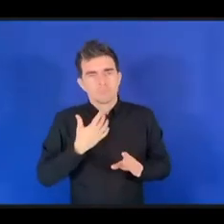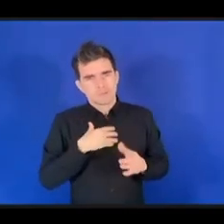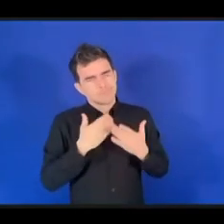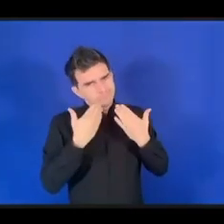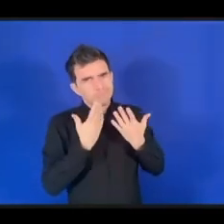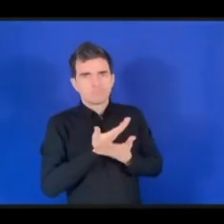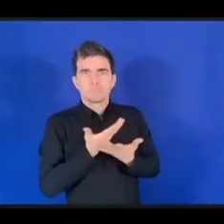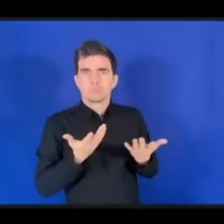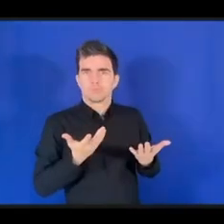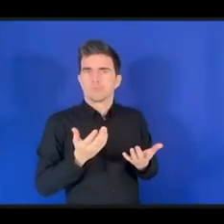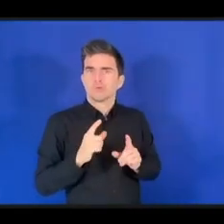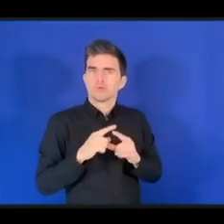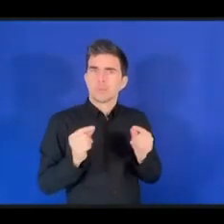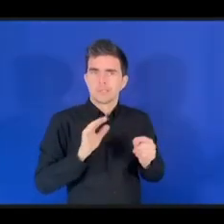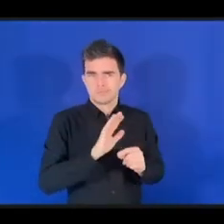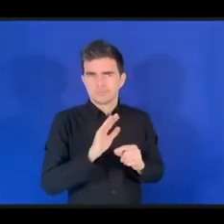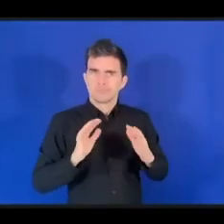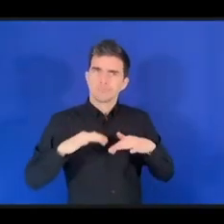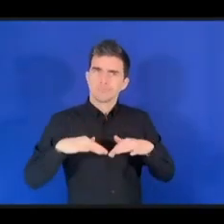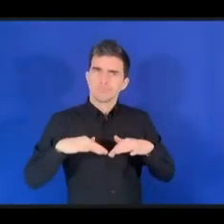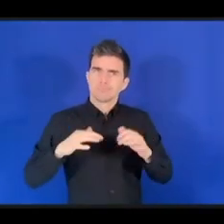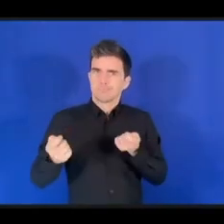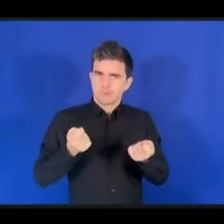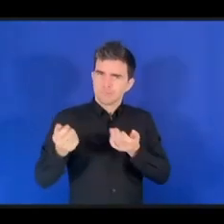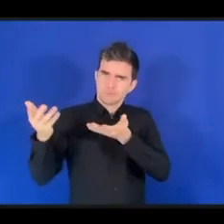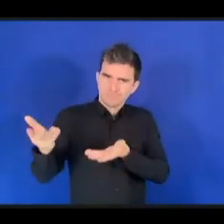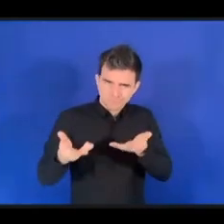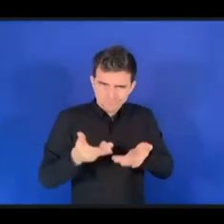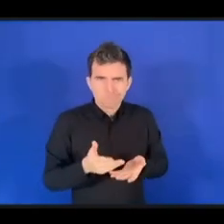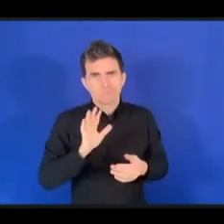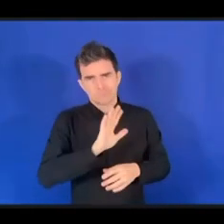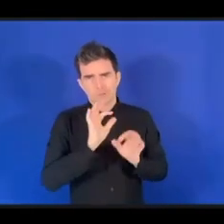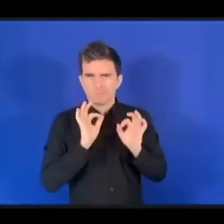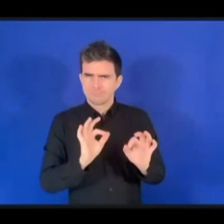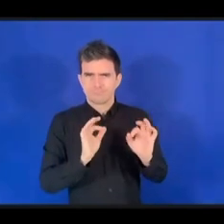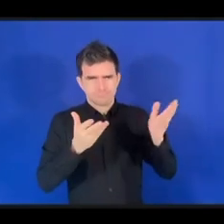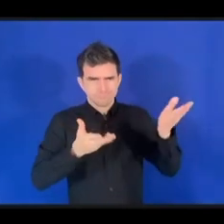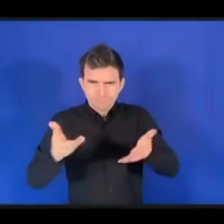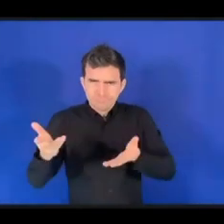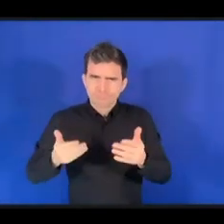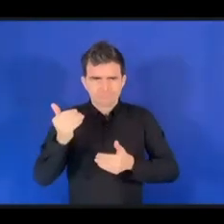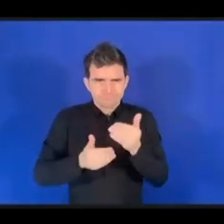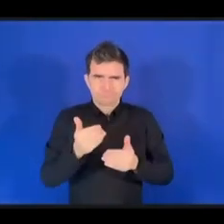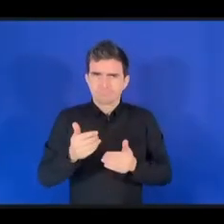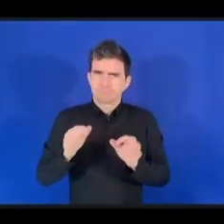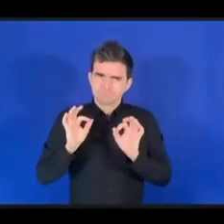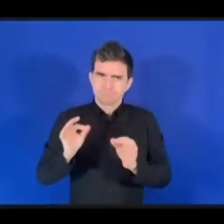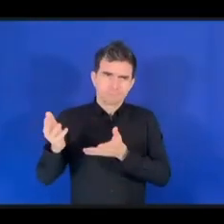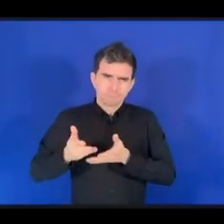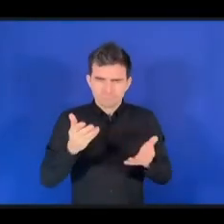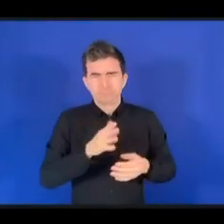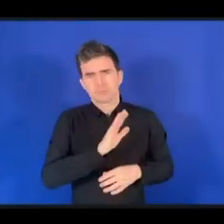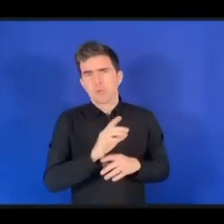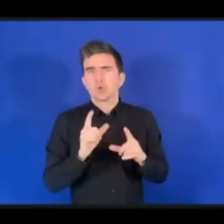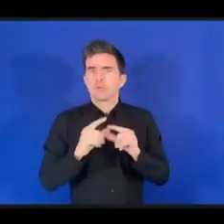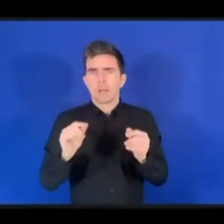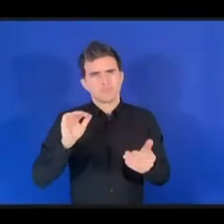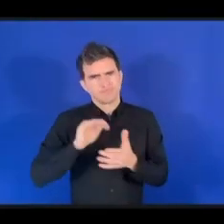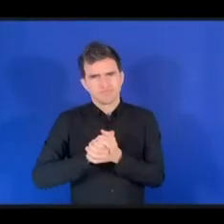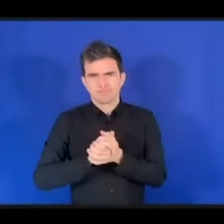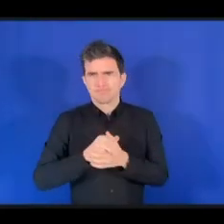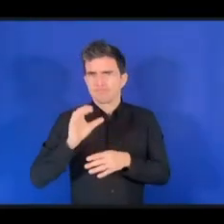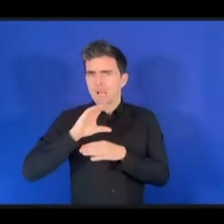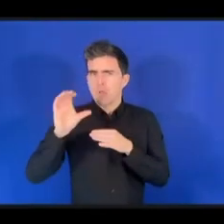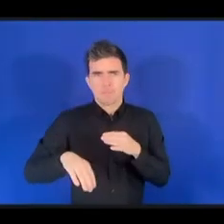客及精心的安排。日本呢是加勒比的好朋友，我第一次来日本呢是